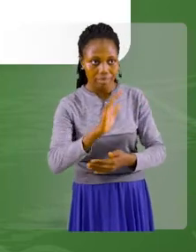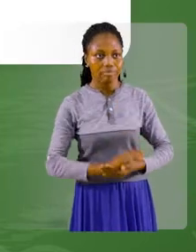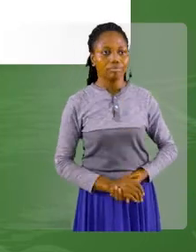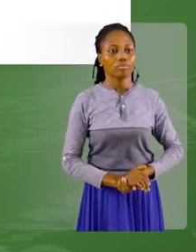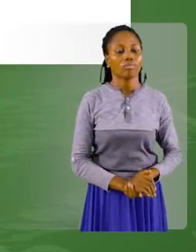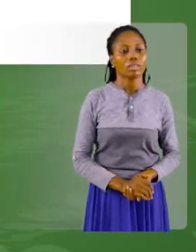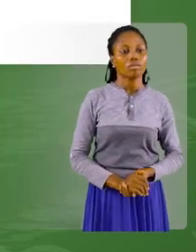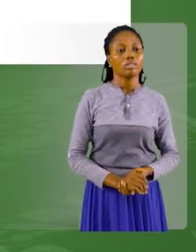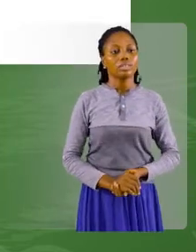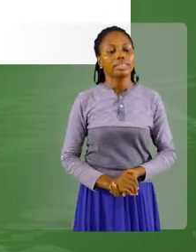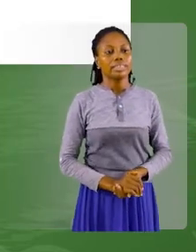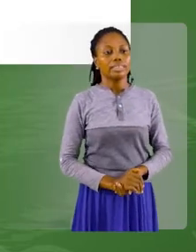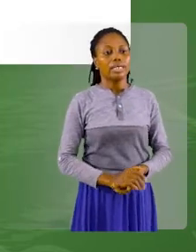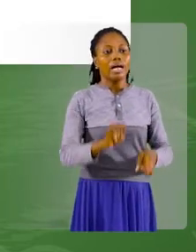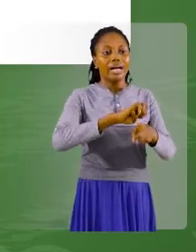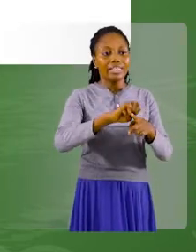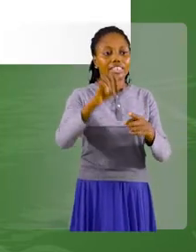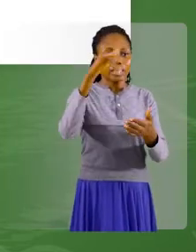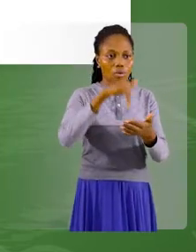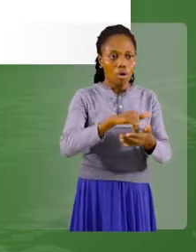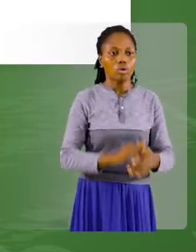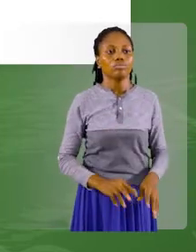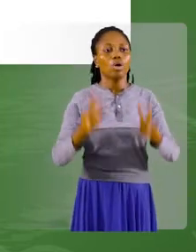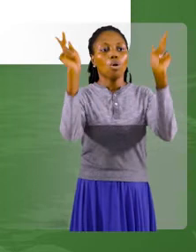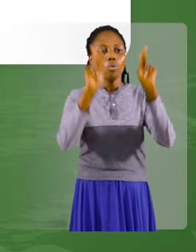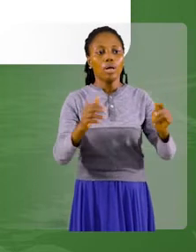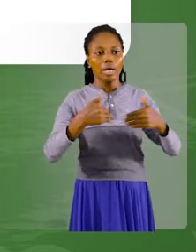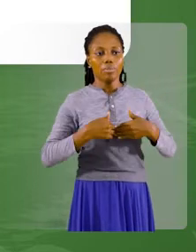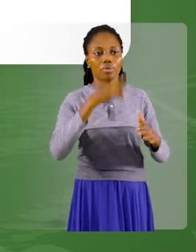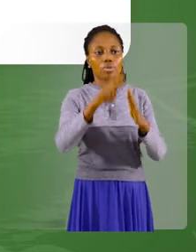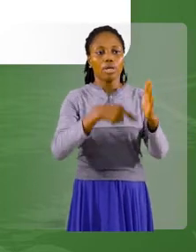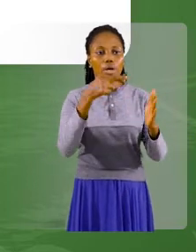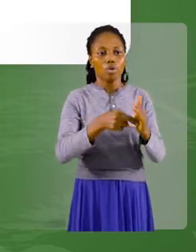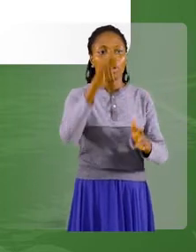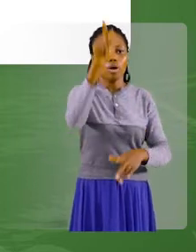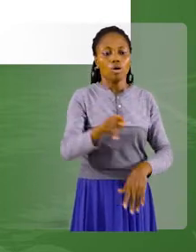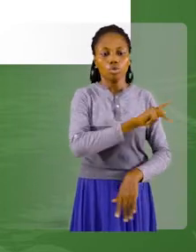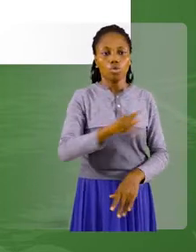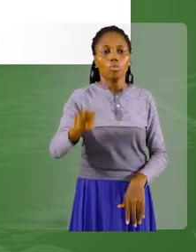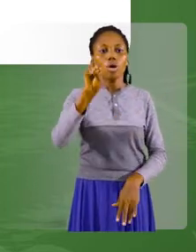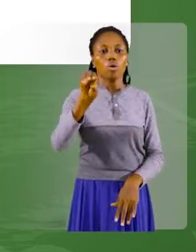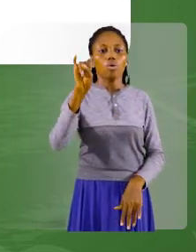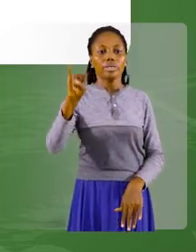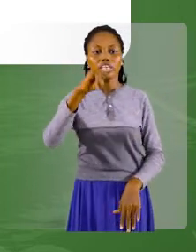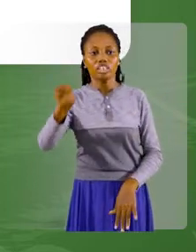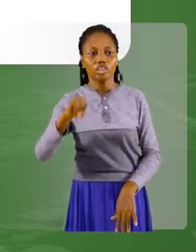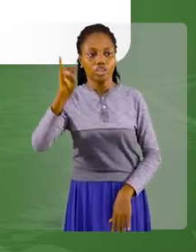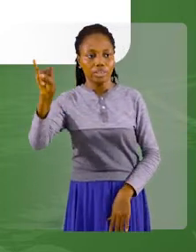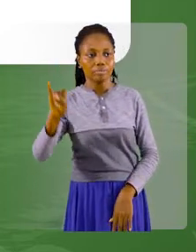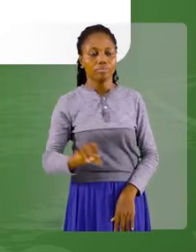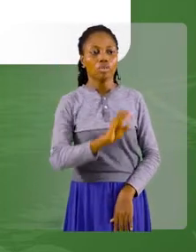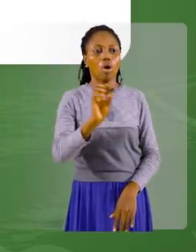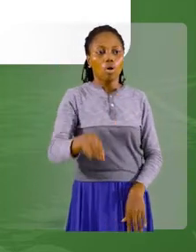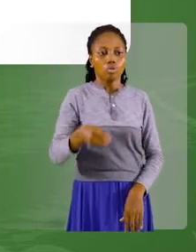Exercice 1. Le plan est muni d'un repère orthonomé OIJ.